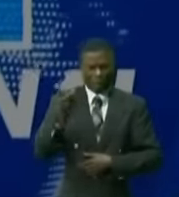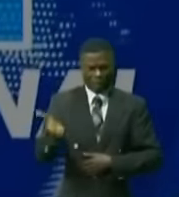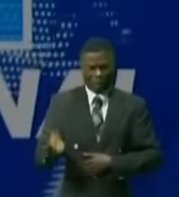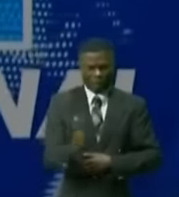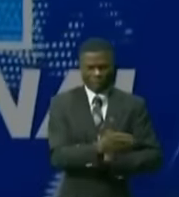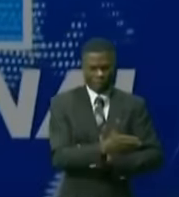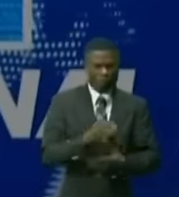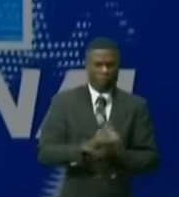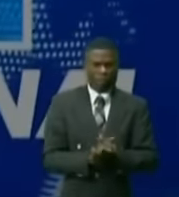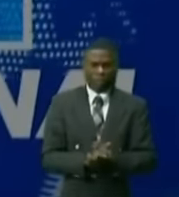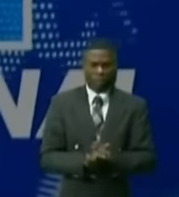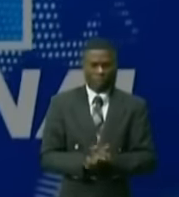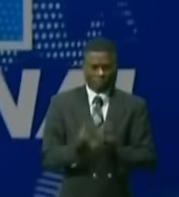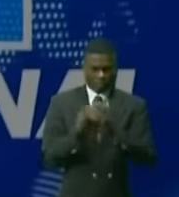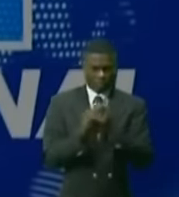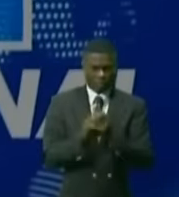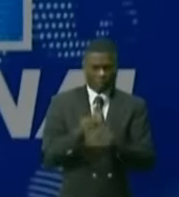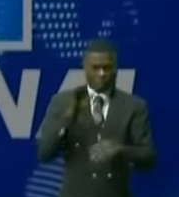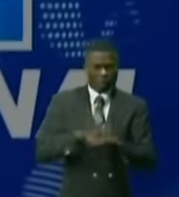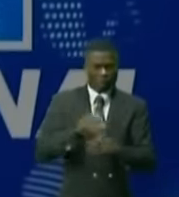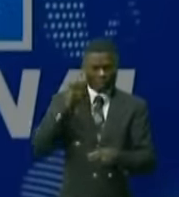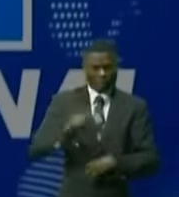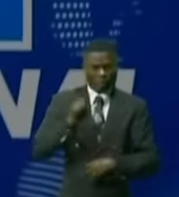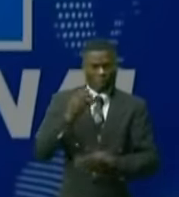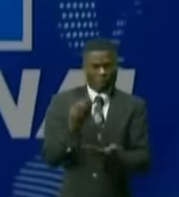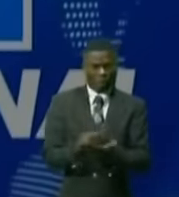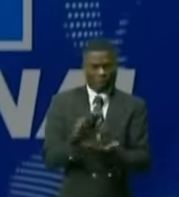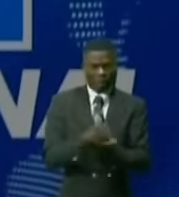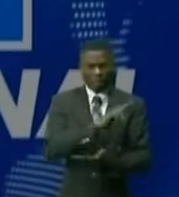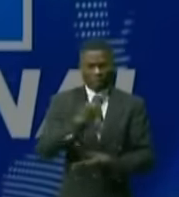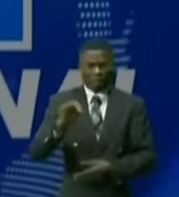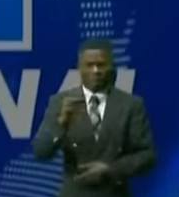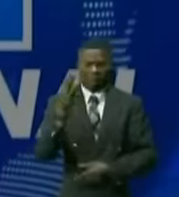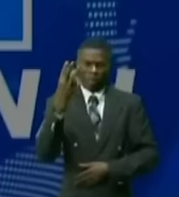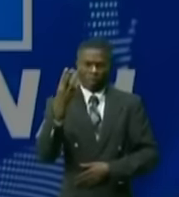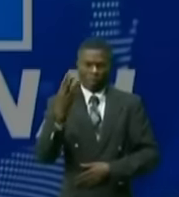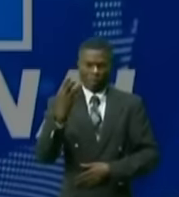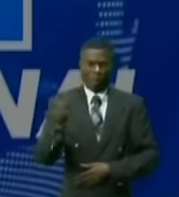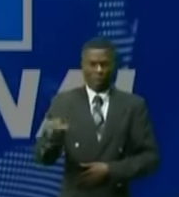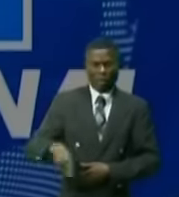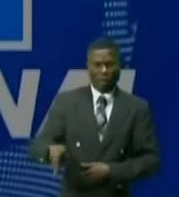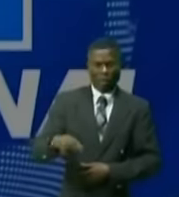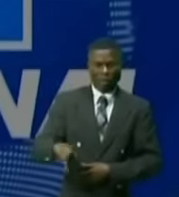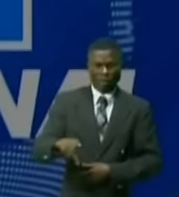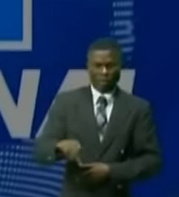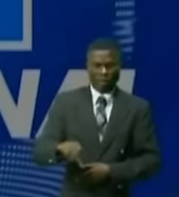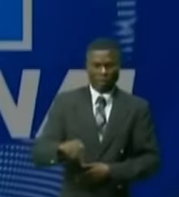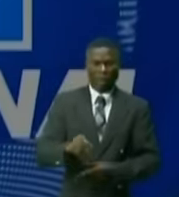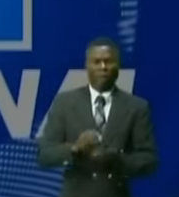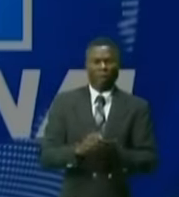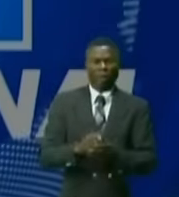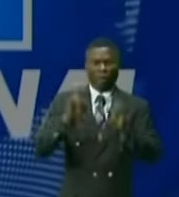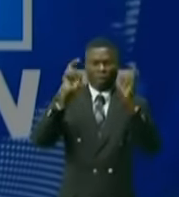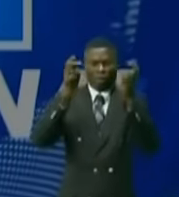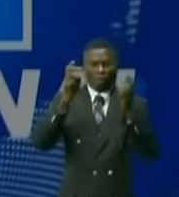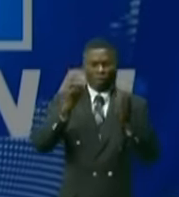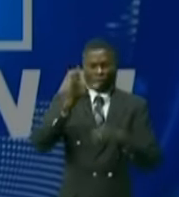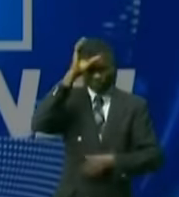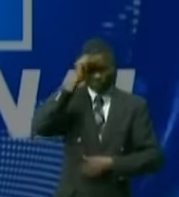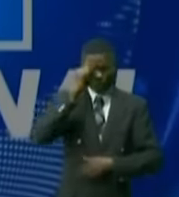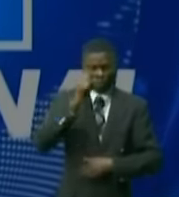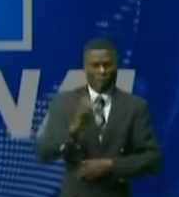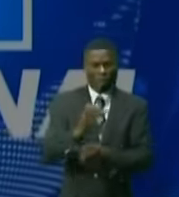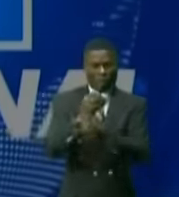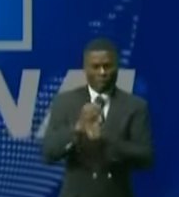En tête de l'atteinte des assignations budgétaires 2023, la province douanière de la ville de Bandundu vient